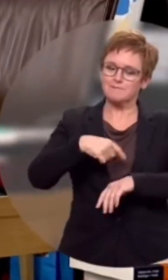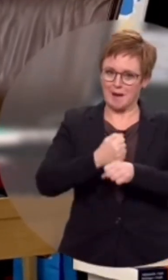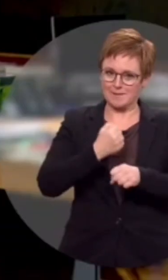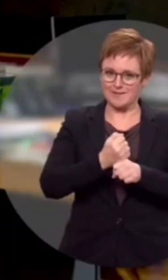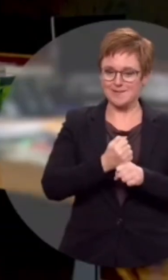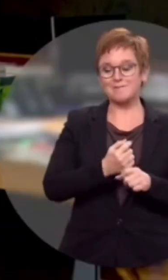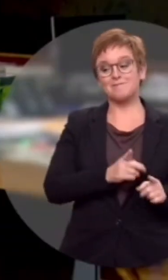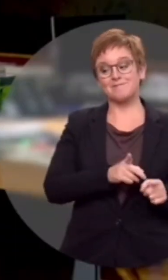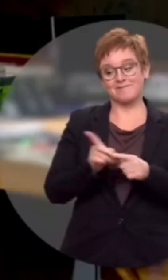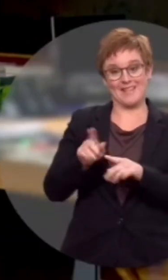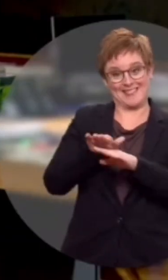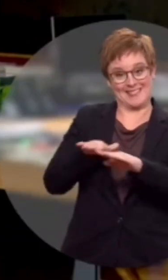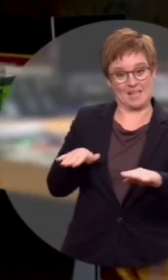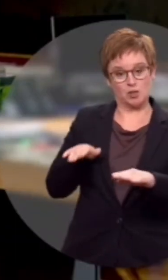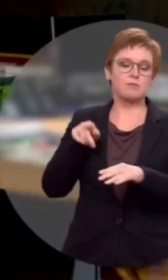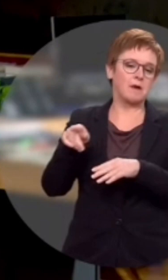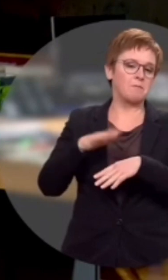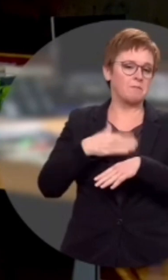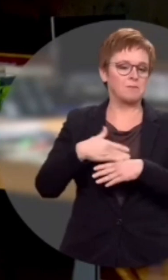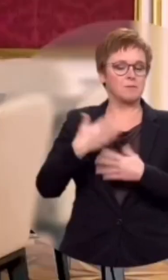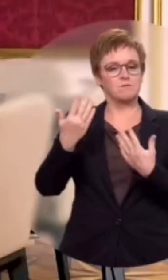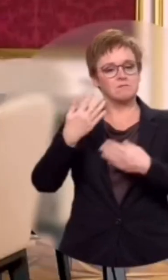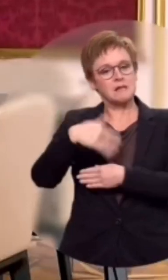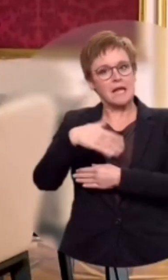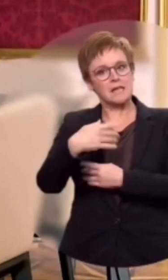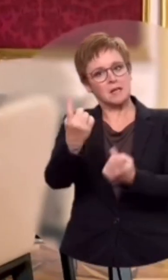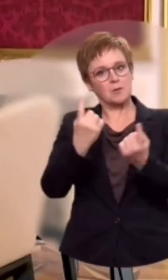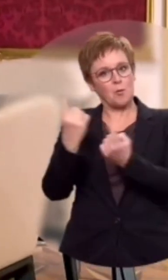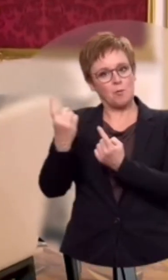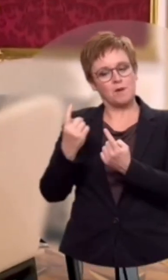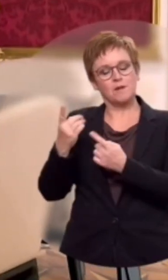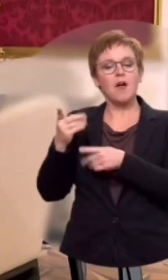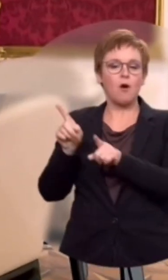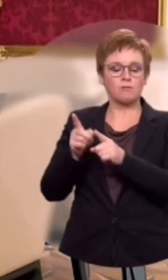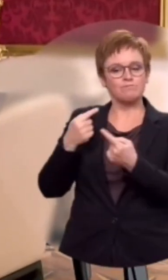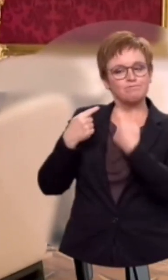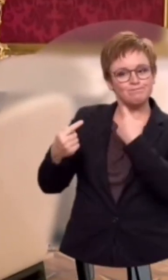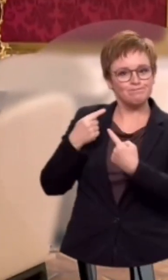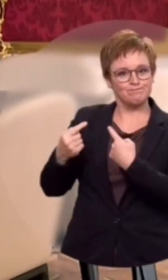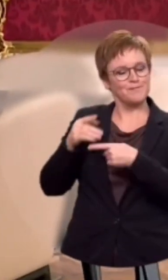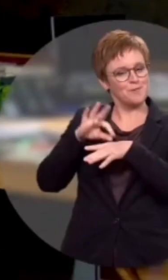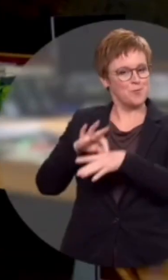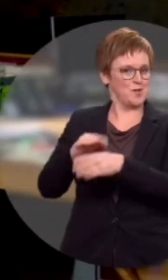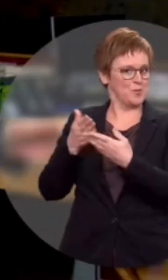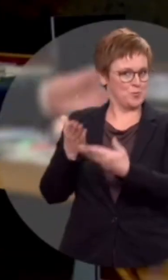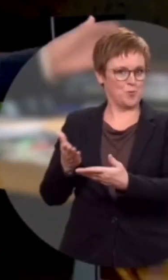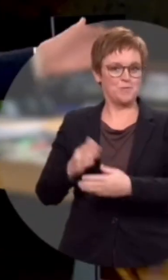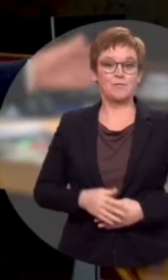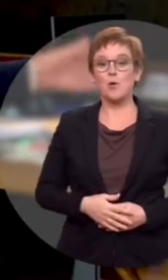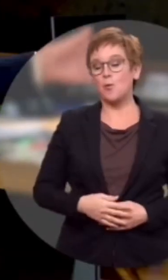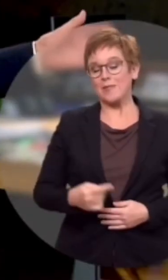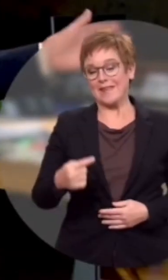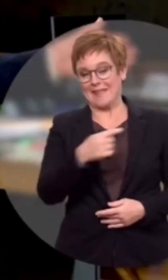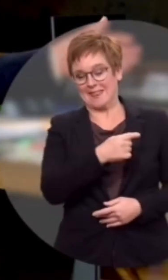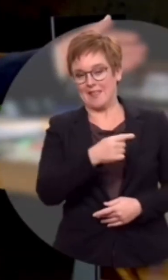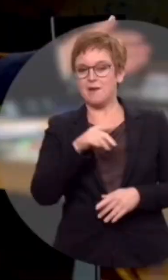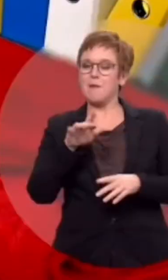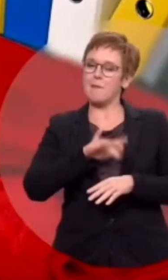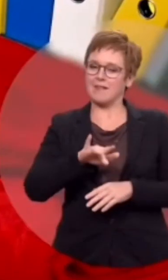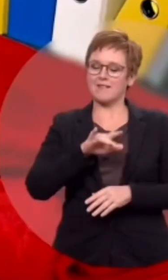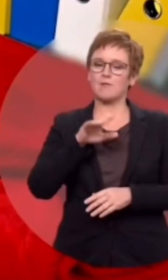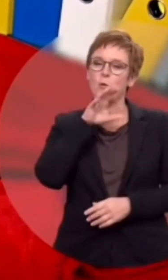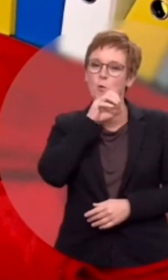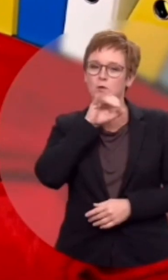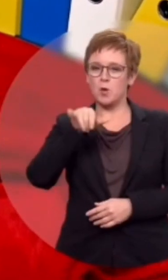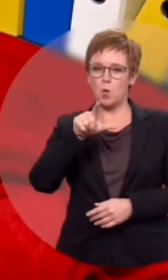verbringe. Hier drüben am Tisch empfange ich meine Gäste und führe meine Gespräche. Und da hinten ist Julis